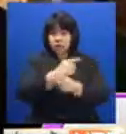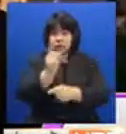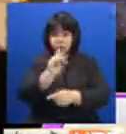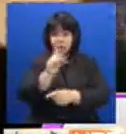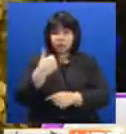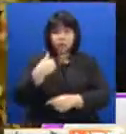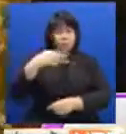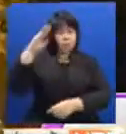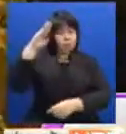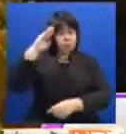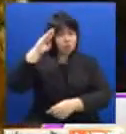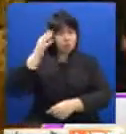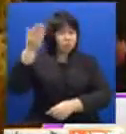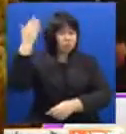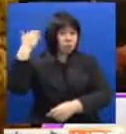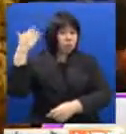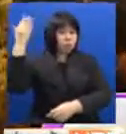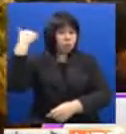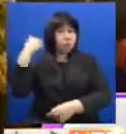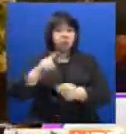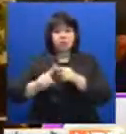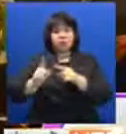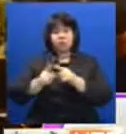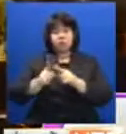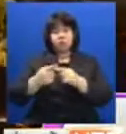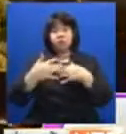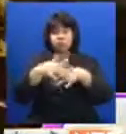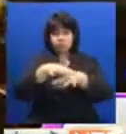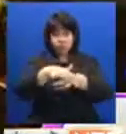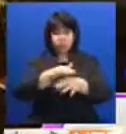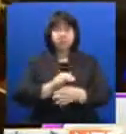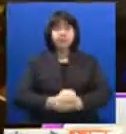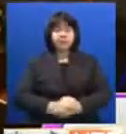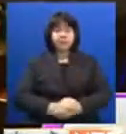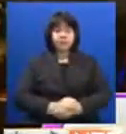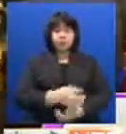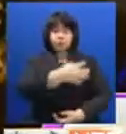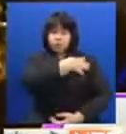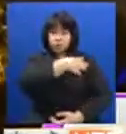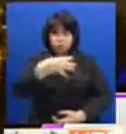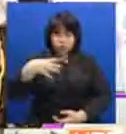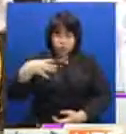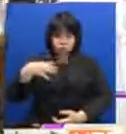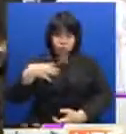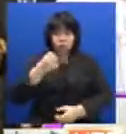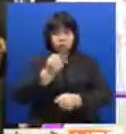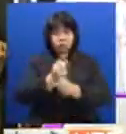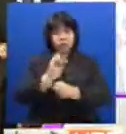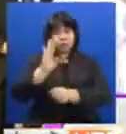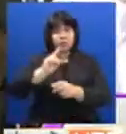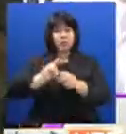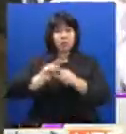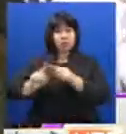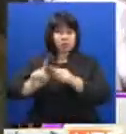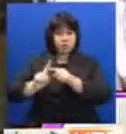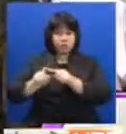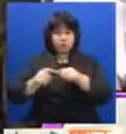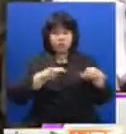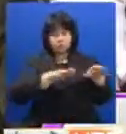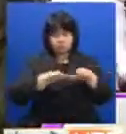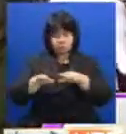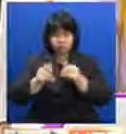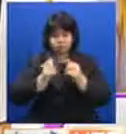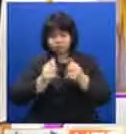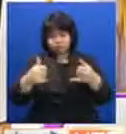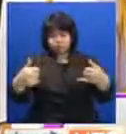อดีตผู้นำเหล่าทัพและนายทหารชั้นผู้ใหญ่คณะทูทูตและภาคเอกชนร่วมงานอย่างพร้อมเพรียงพล